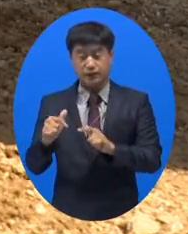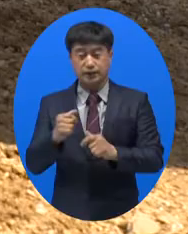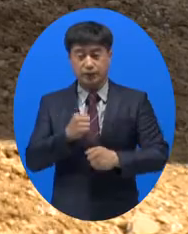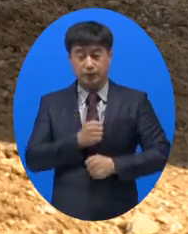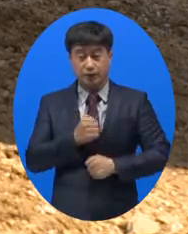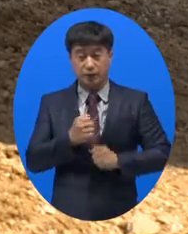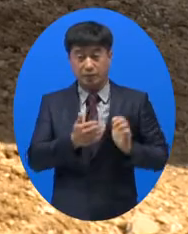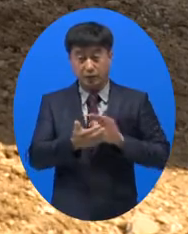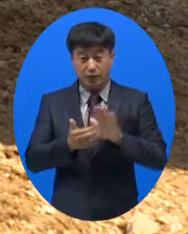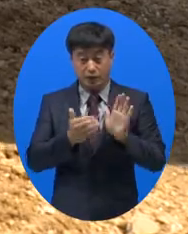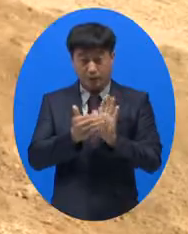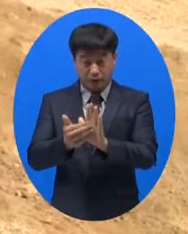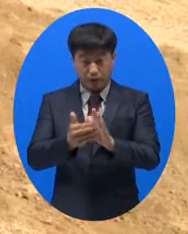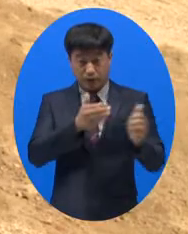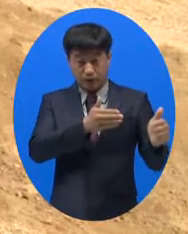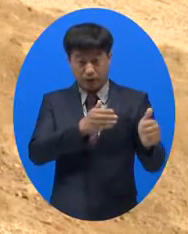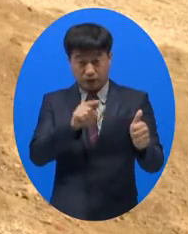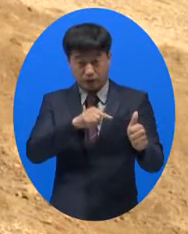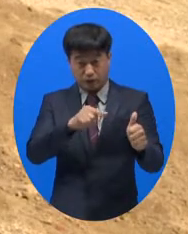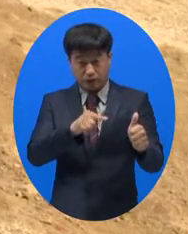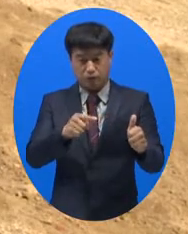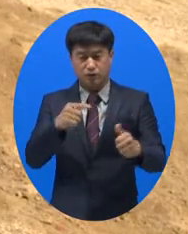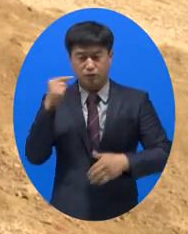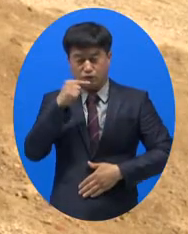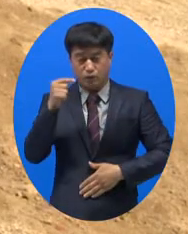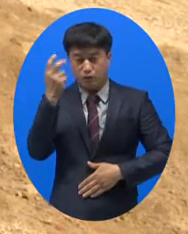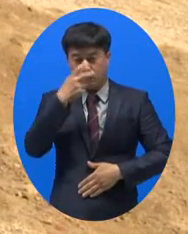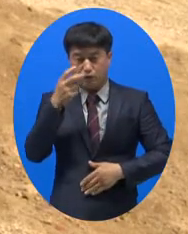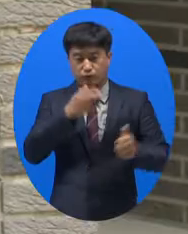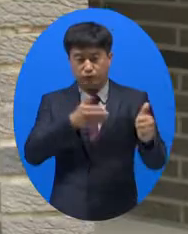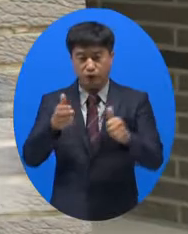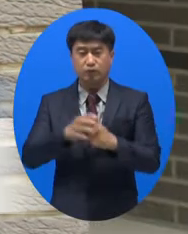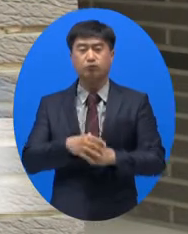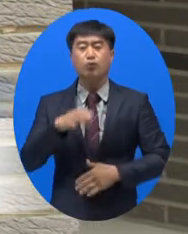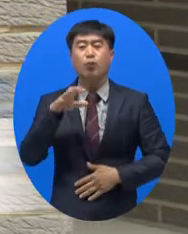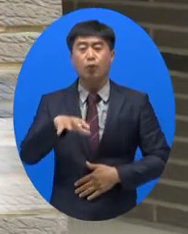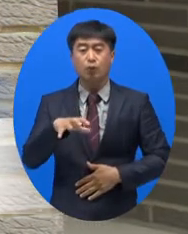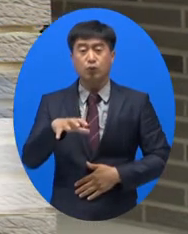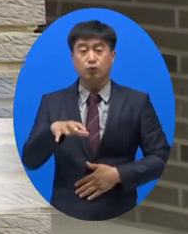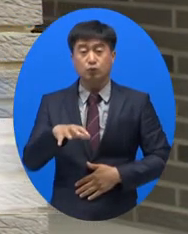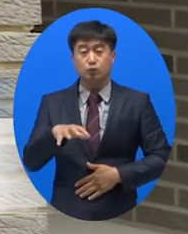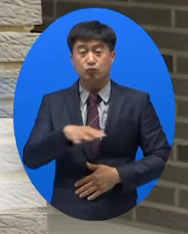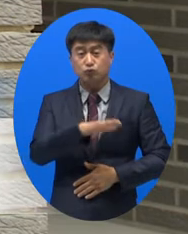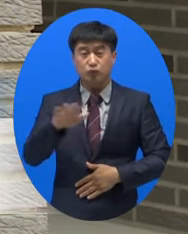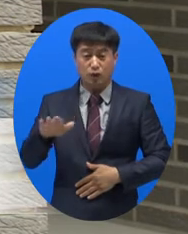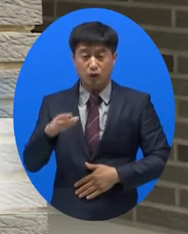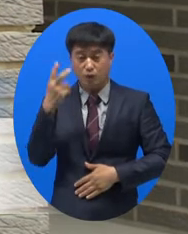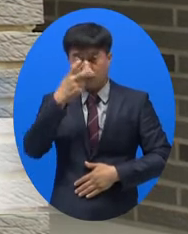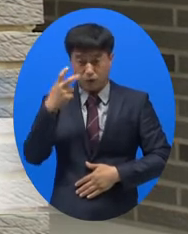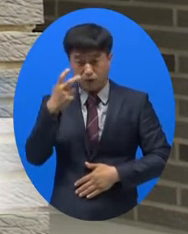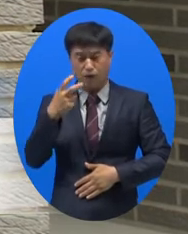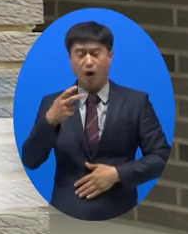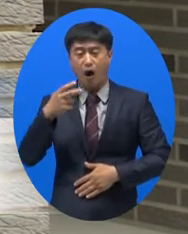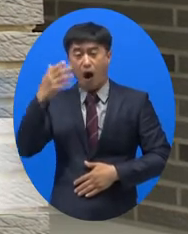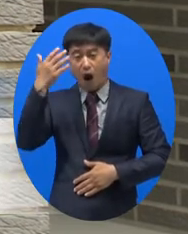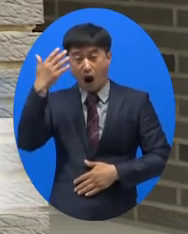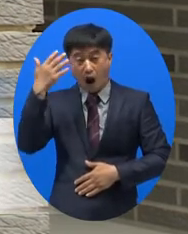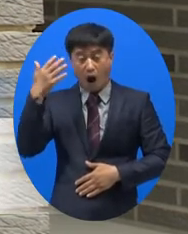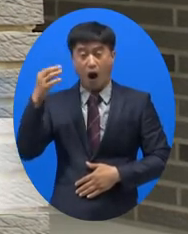안내 수칙을 안내하고 철저한 관리를 당부하기도 했습니다. 저희가 그 현장을 진행하면서 미처 알지